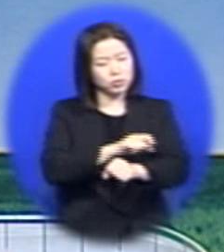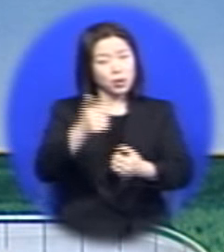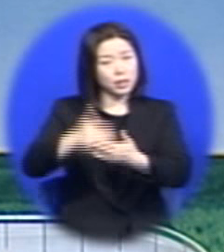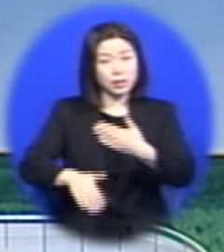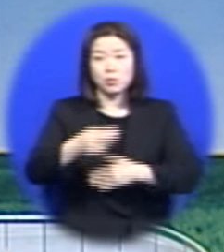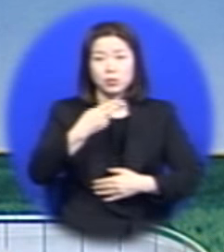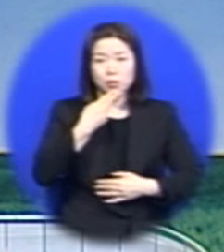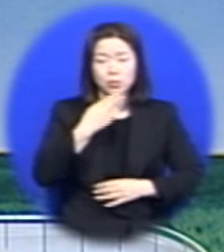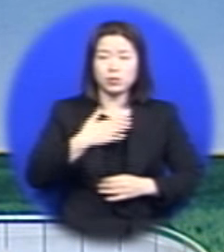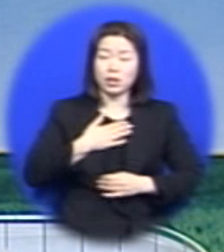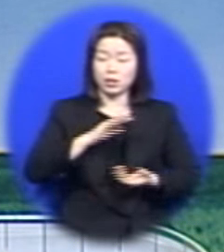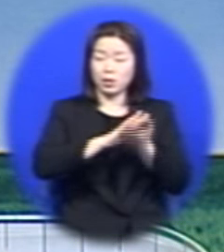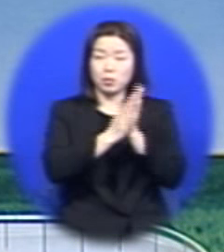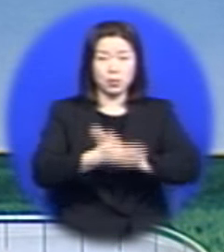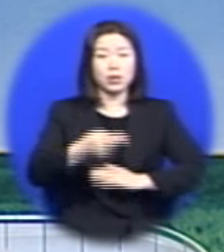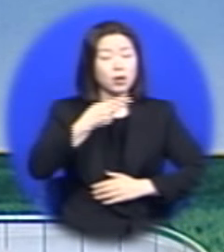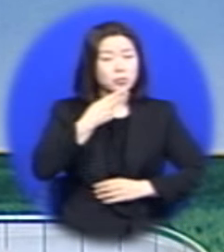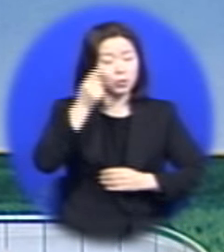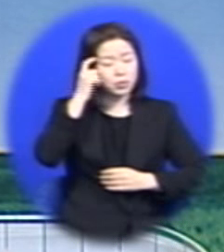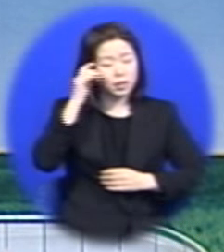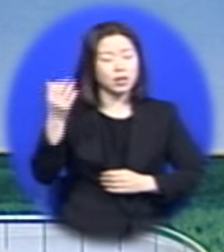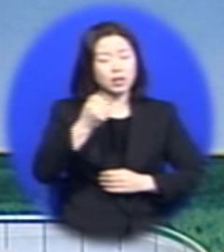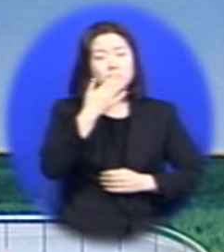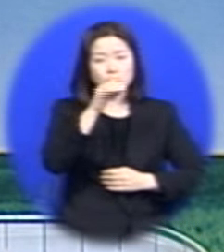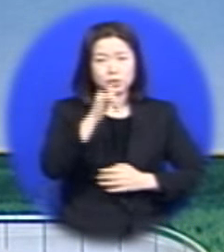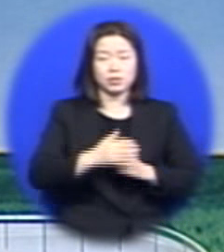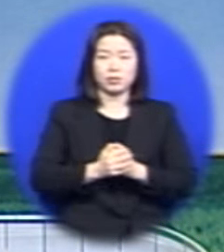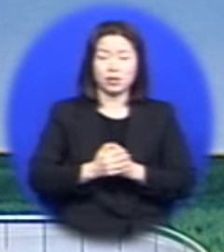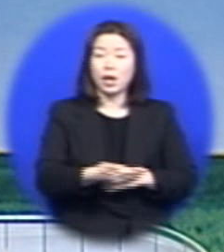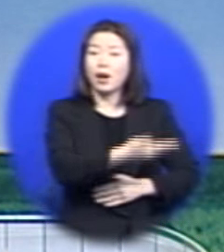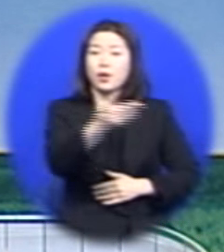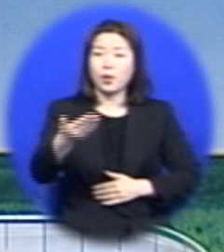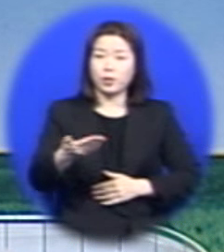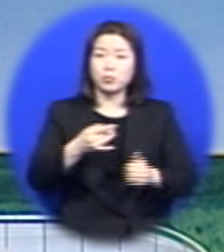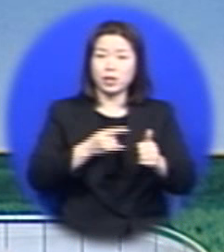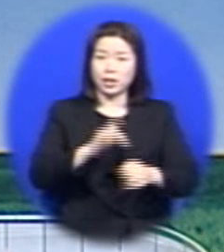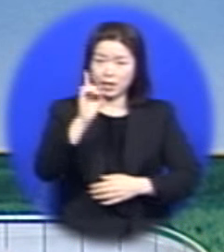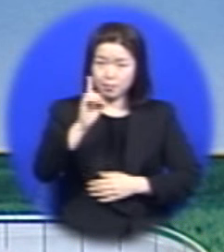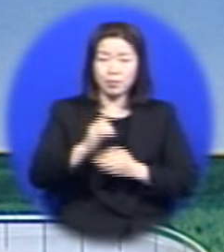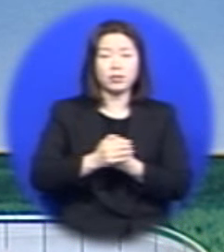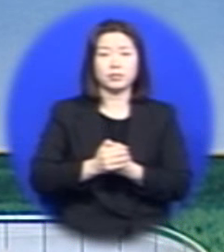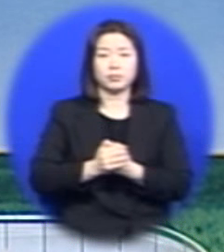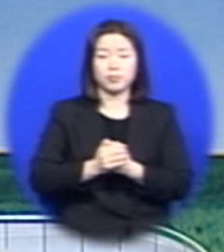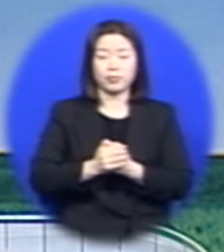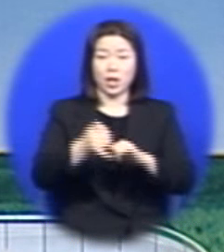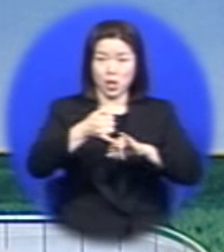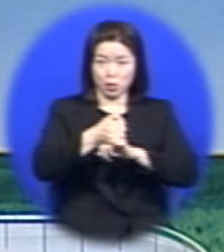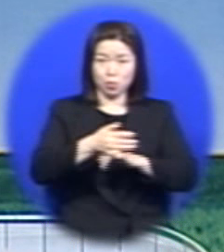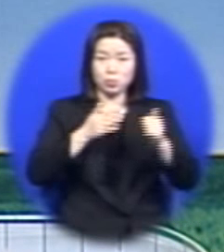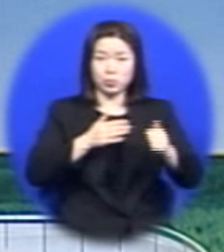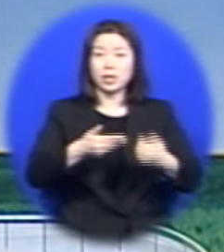변화도 없다고 그렇게 생각이 될지 모르겠습니다. 여러분들에게 제가 한번 꼭 부탁을